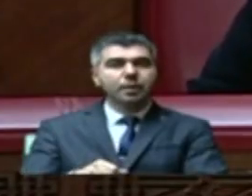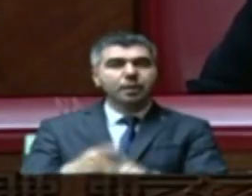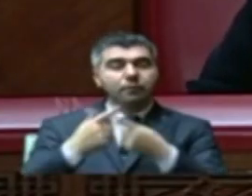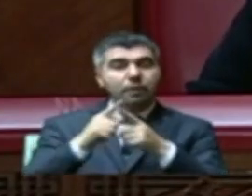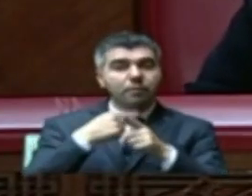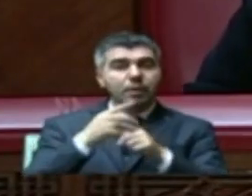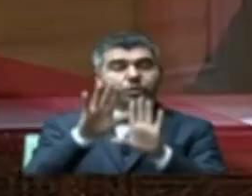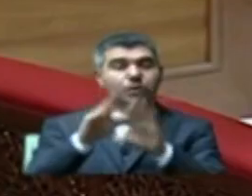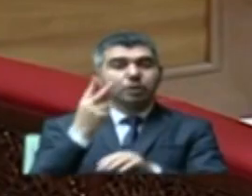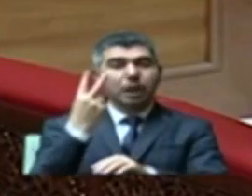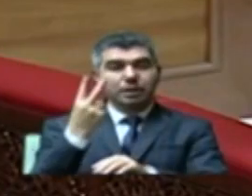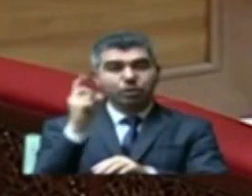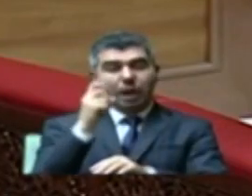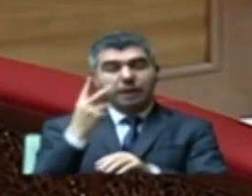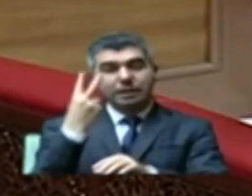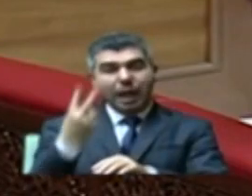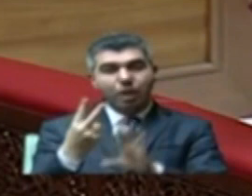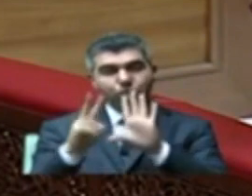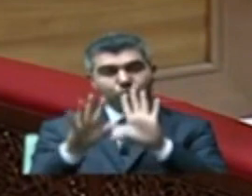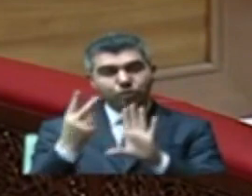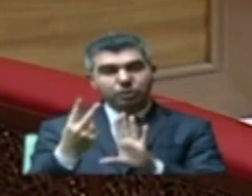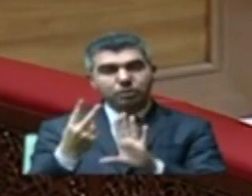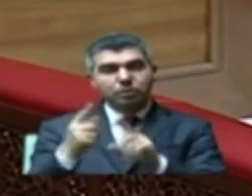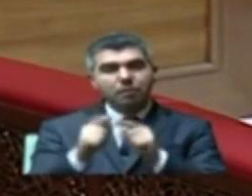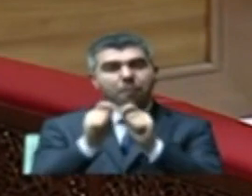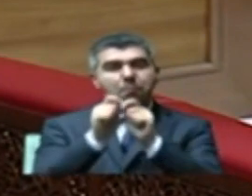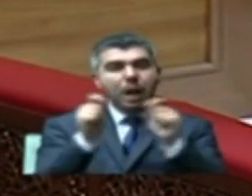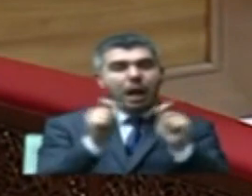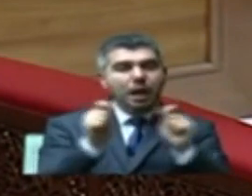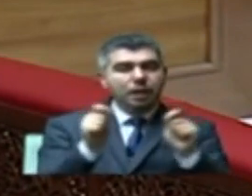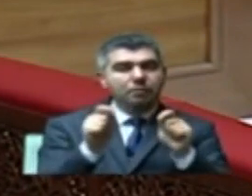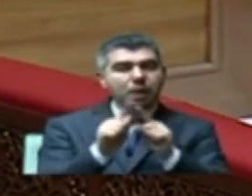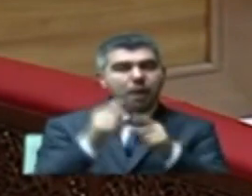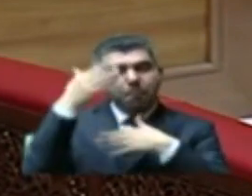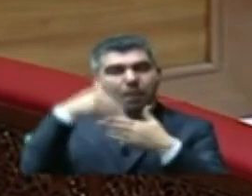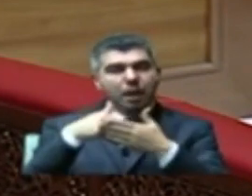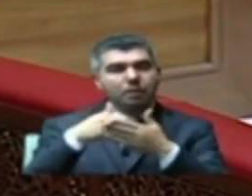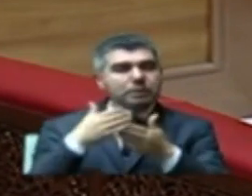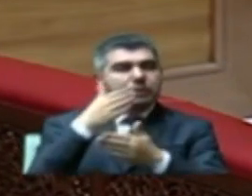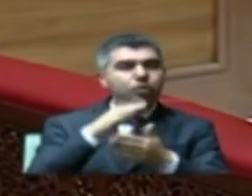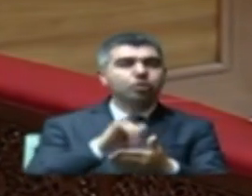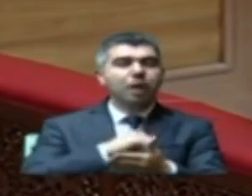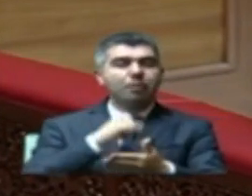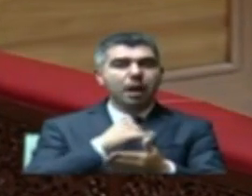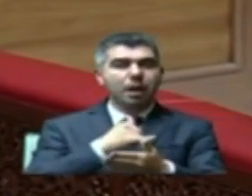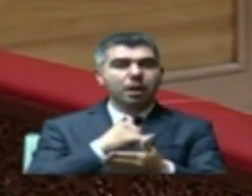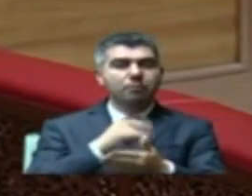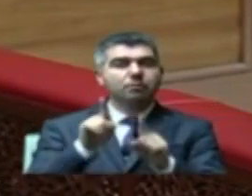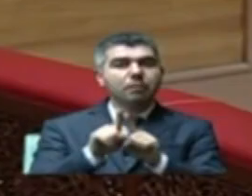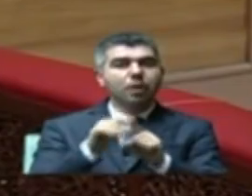شهر 12 درتو المعارض؟ هذا لا يعقل. راه كاين بنادم مغاربة رجل واحد 50% من الشباب تعيشوا بداك ما